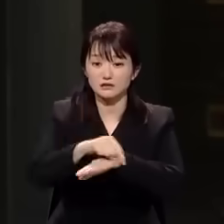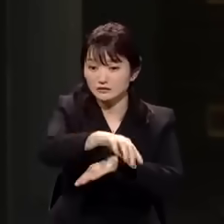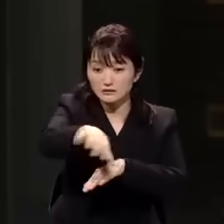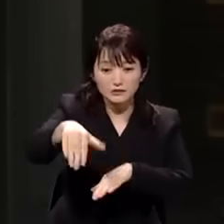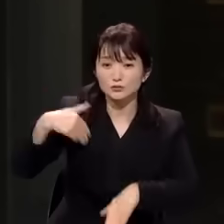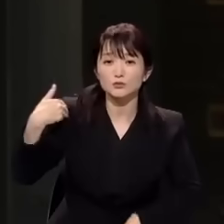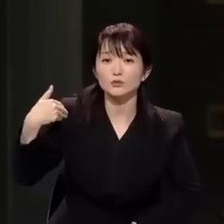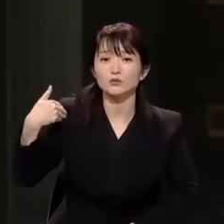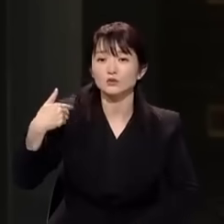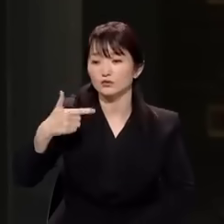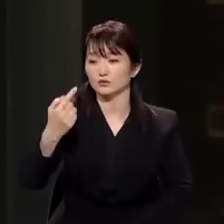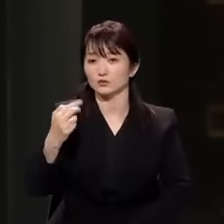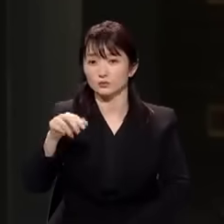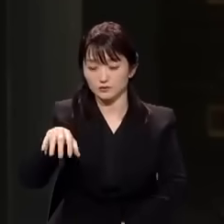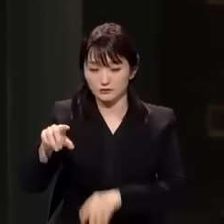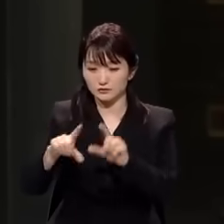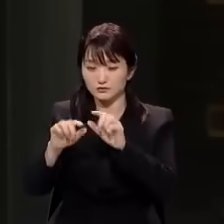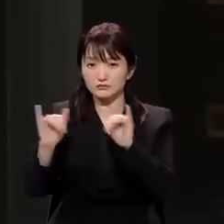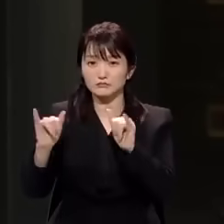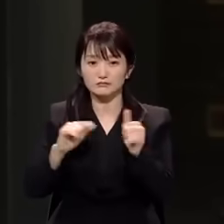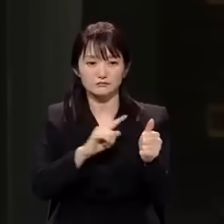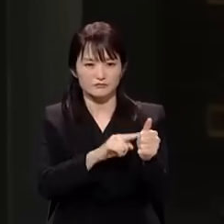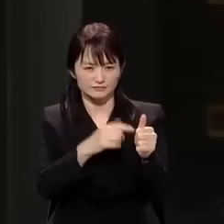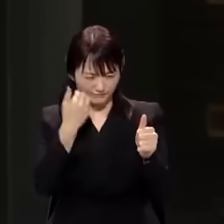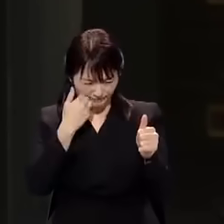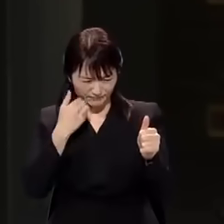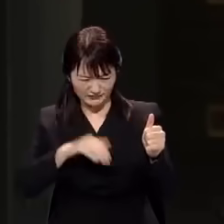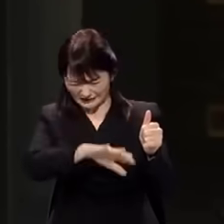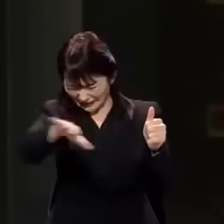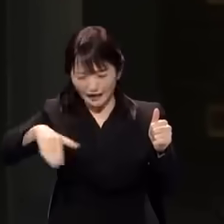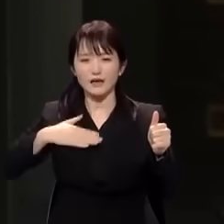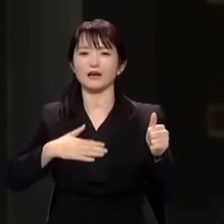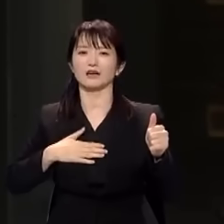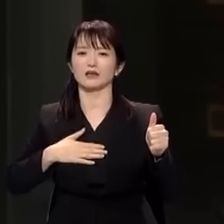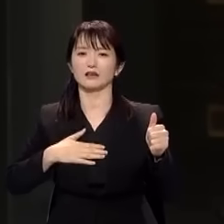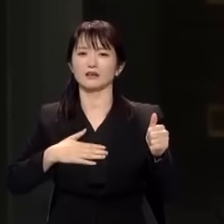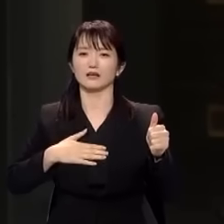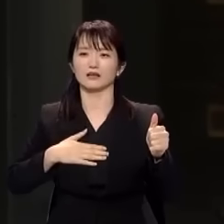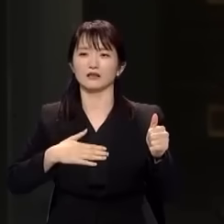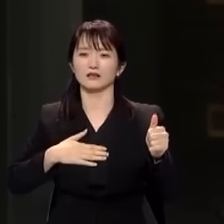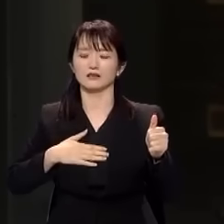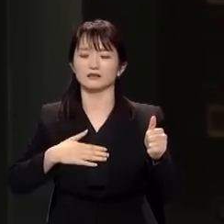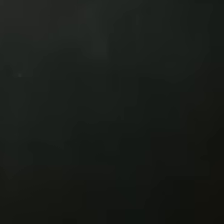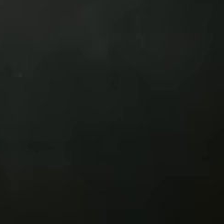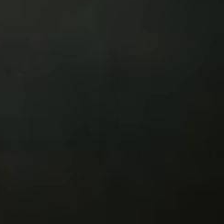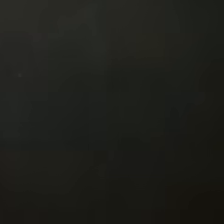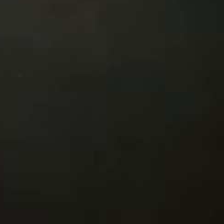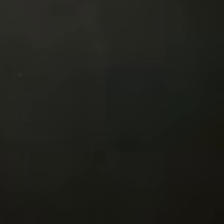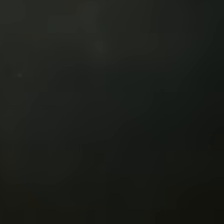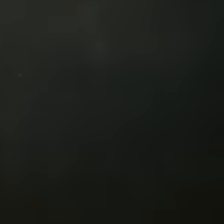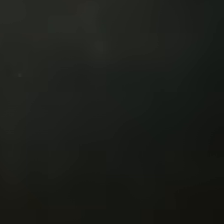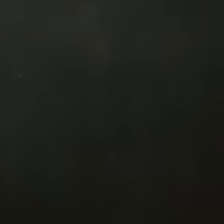논산 논산에서 하시는 분들은 얘 누군지 다 아십니다 이렇게